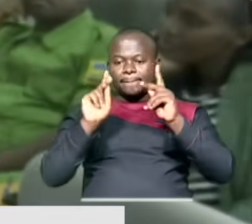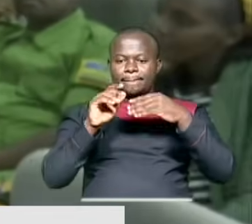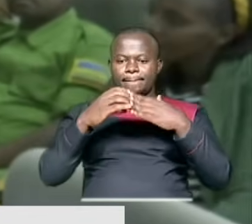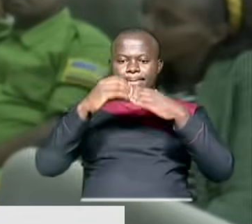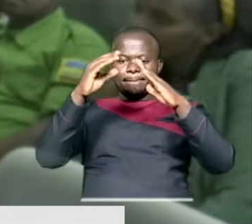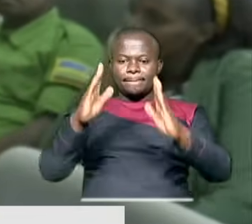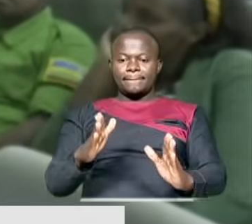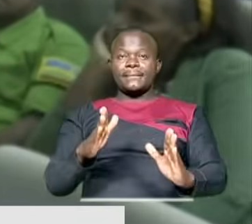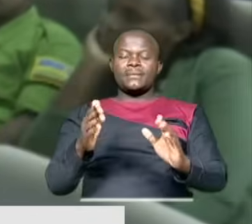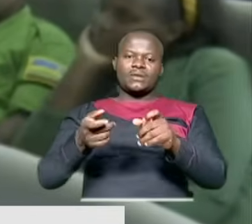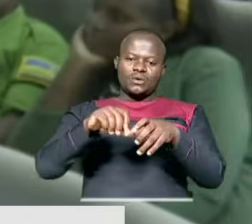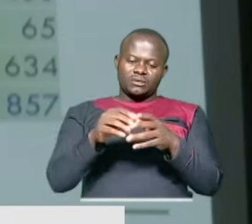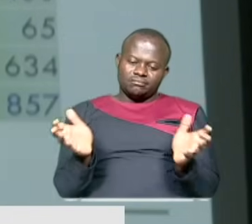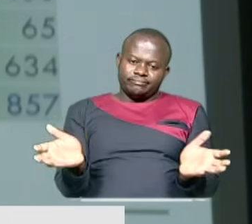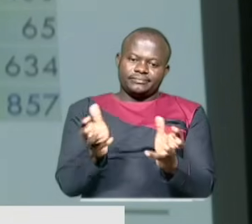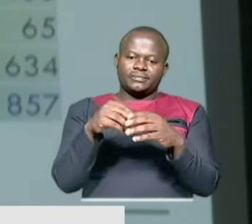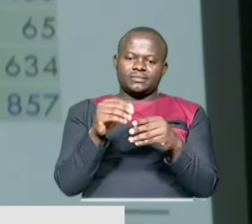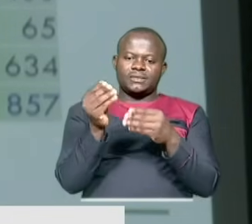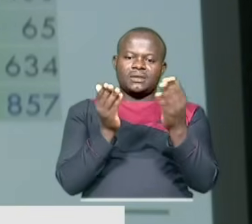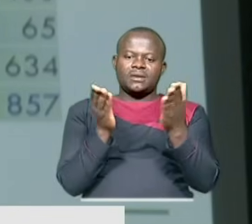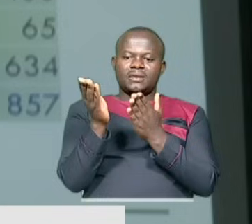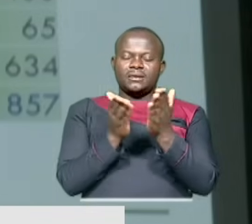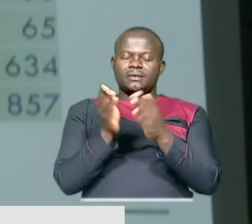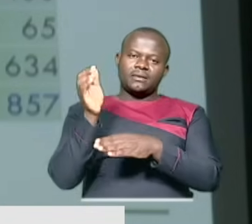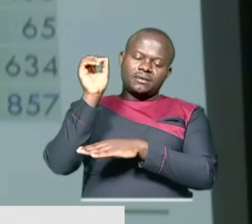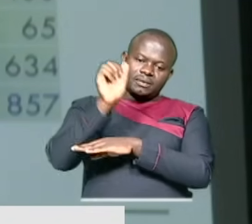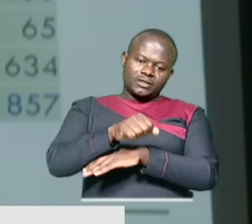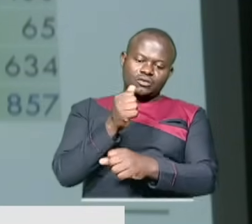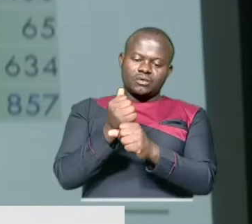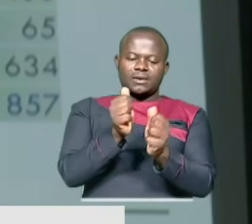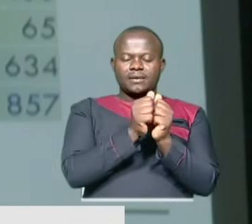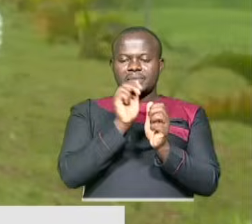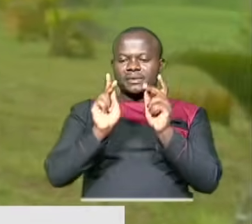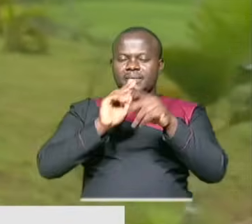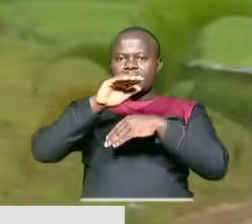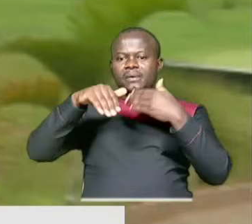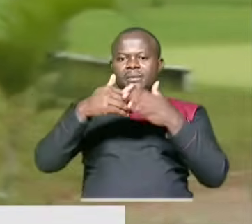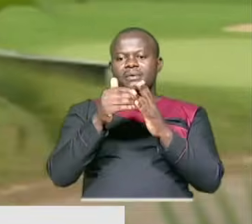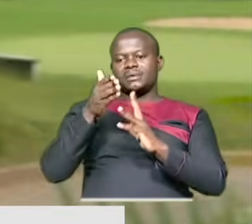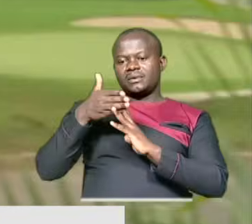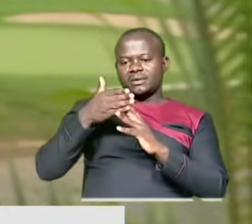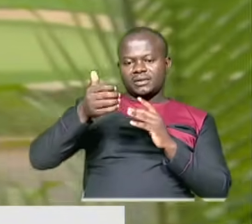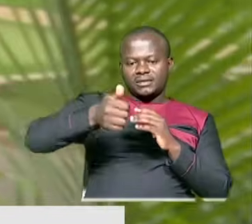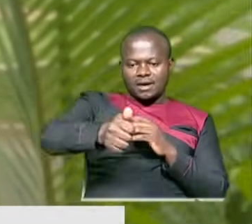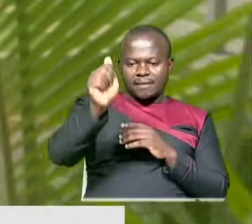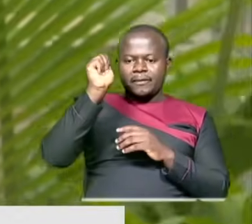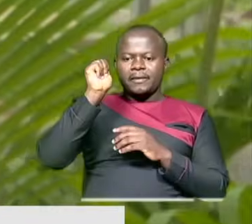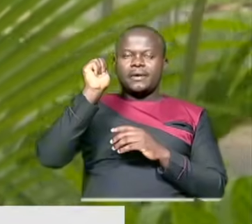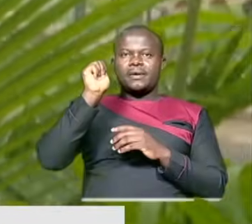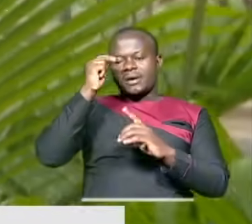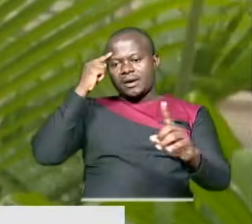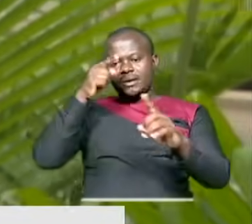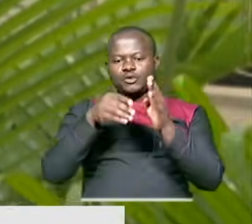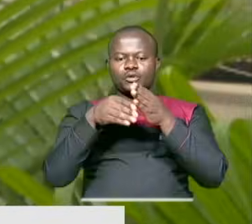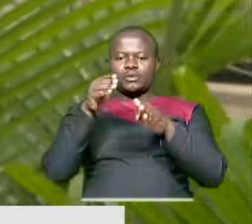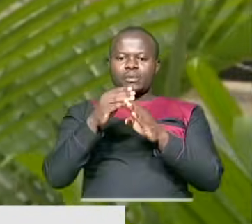bayobozi kongera ikibatsi mu mitangire ya serivisi, barushaho gukorana n'abaturage no hagati yabo ubwabo, hagamijwe